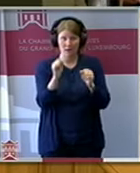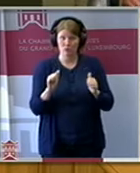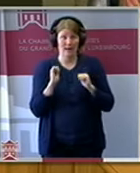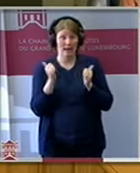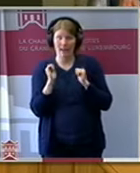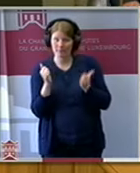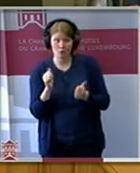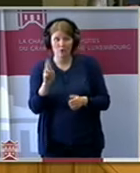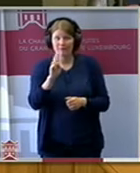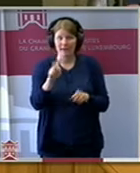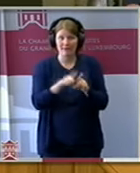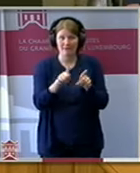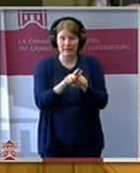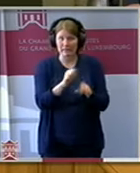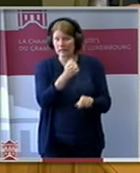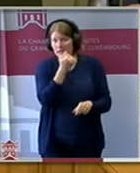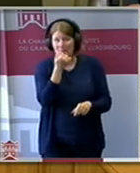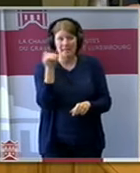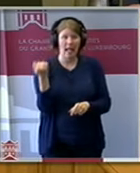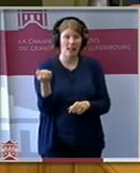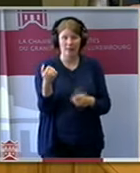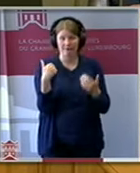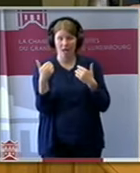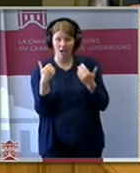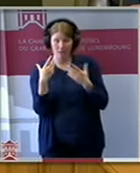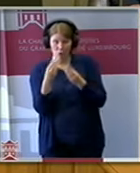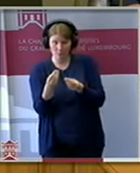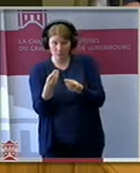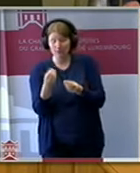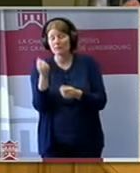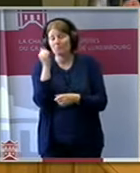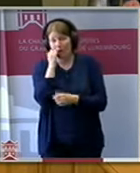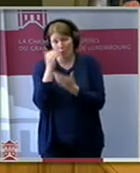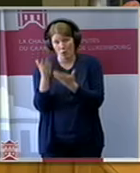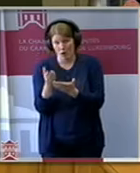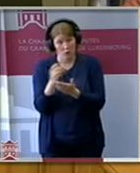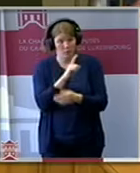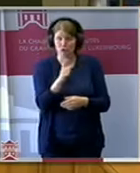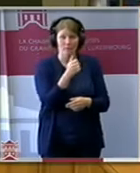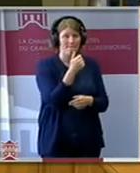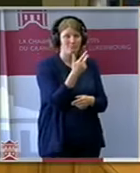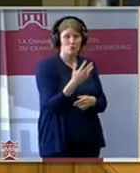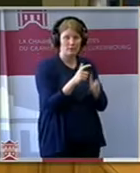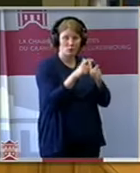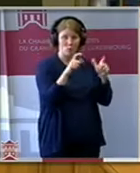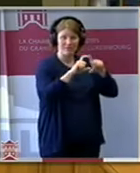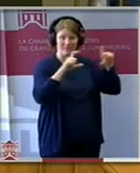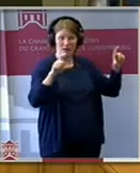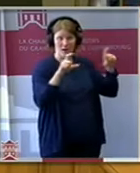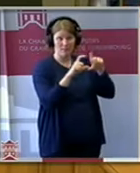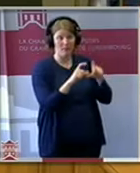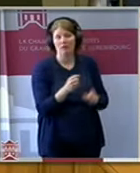wen geht wie Kriminellen prätiert, wenn er sich wird, dass der Bauer auch nicht multieren? Da kann ich natürlich sagen, ja, Offshore-Gesellschaften, das ist